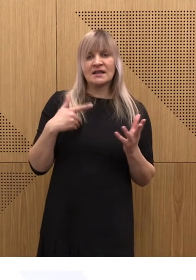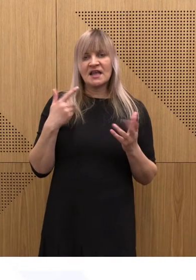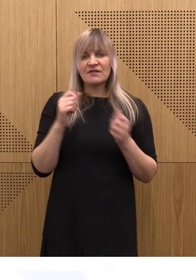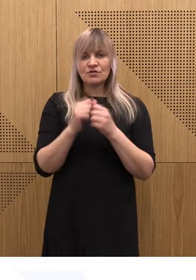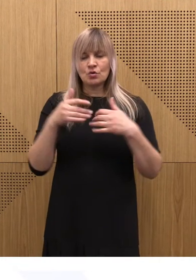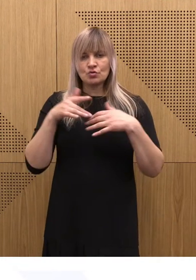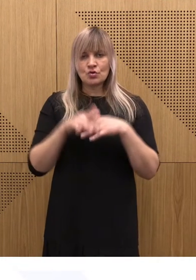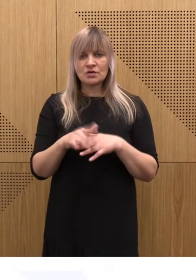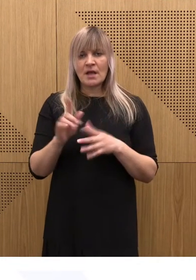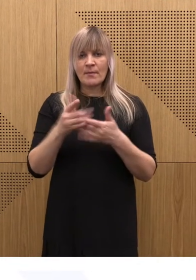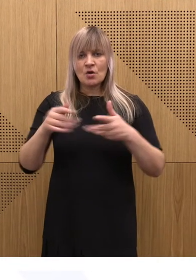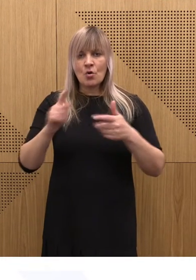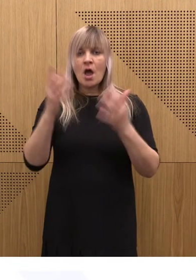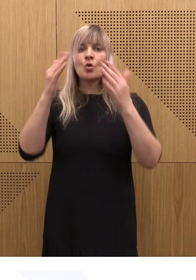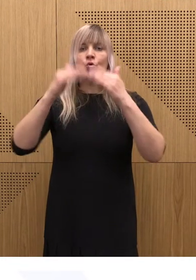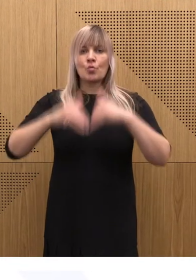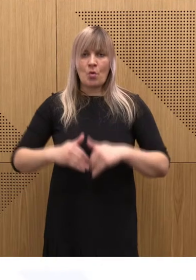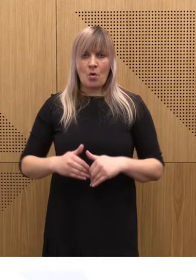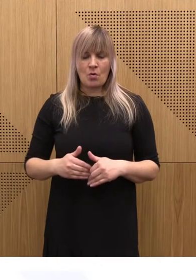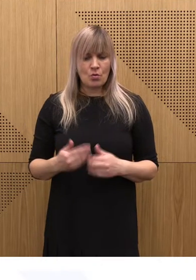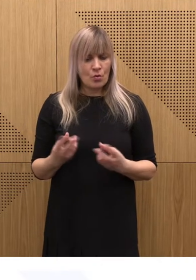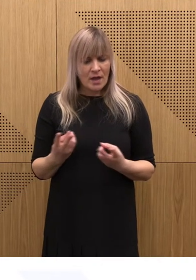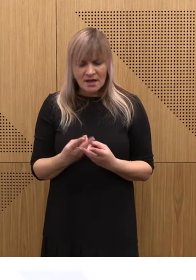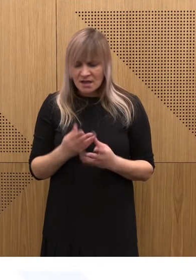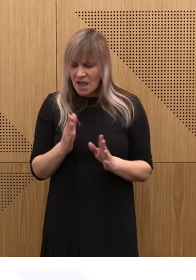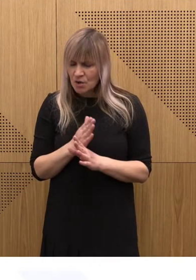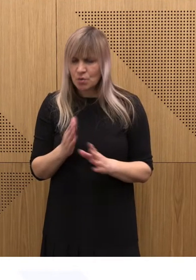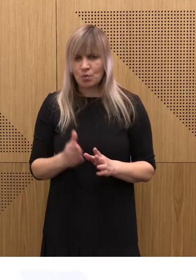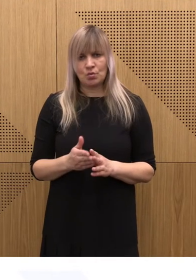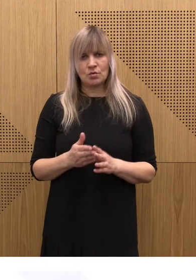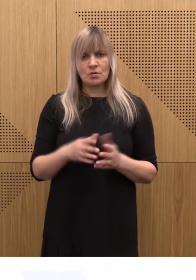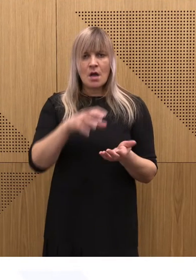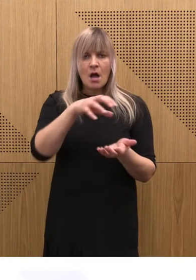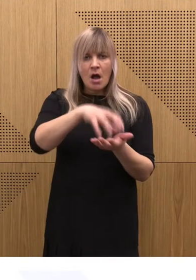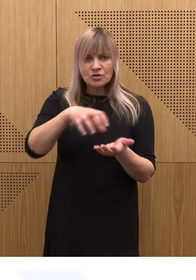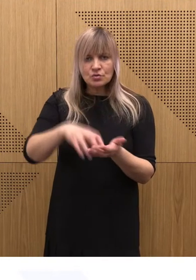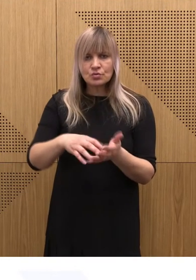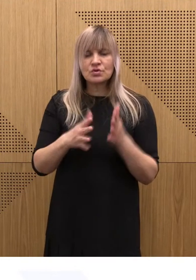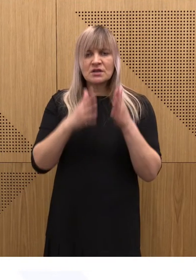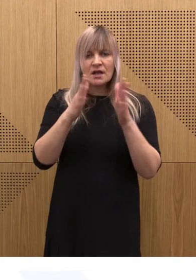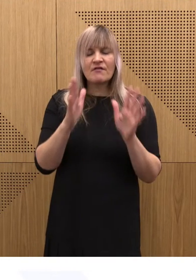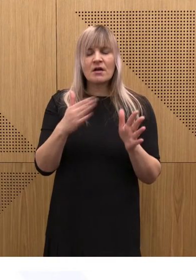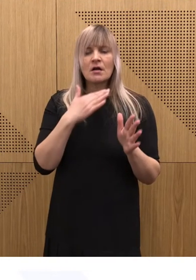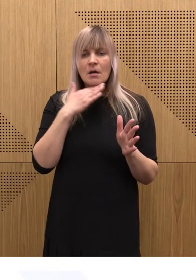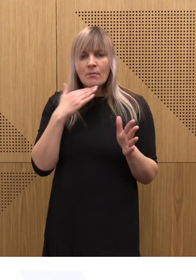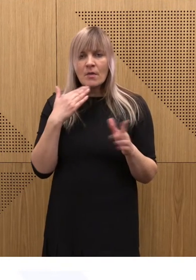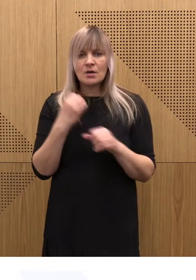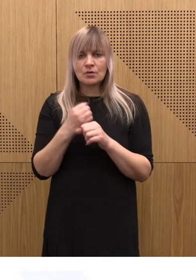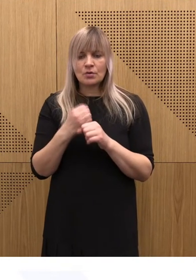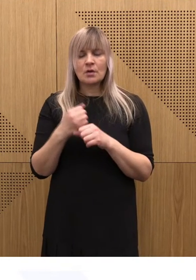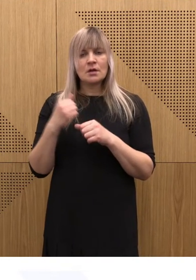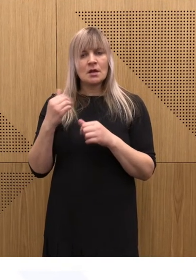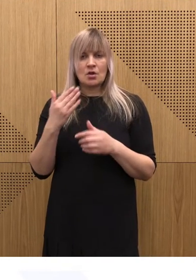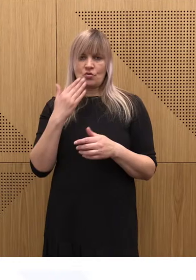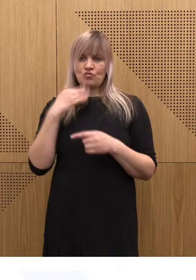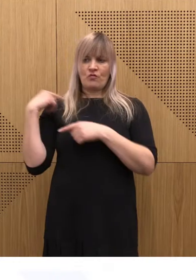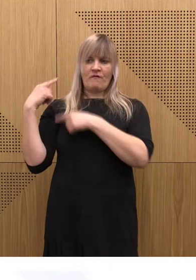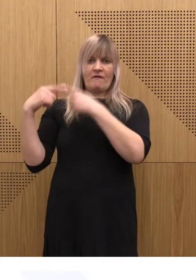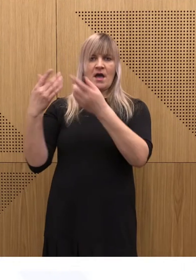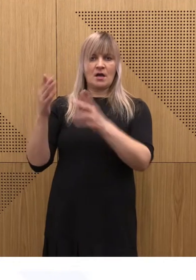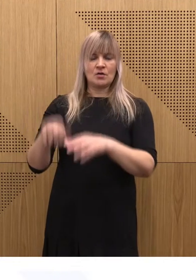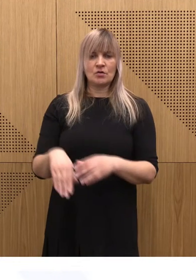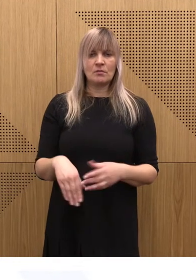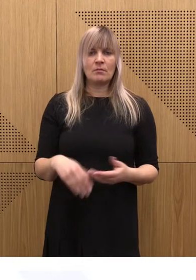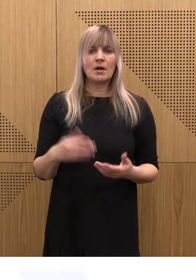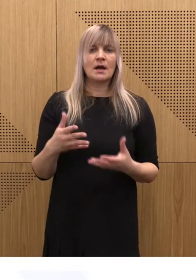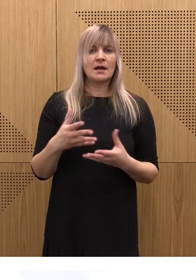kokku. Seda ei juhtu. Eesti tervishoiutöötajad on väga tublid, asutused haiglad on teinud väga palju erinevaid valmisolekuplaane läbi suve. Kevadel tegelikult eeskätt esimese